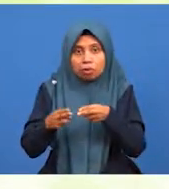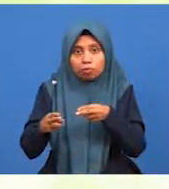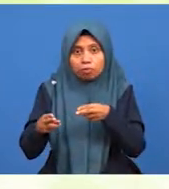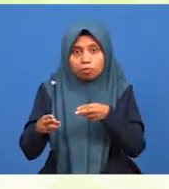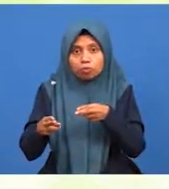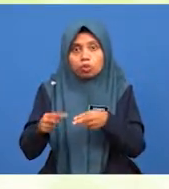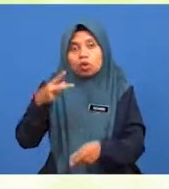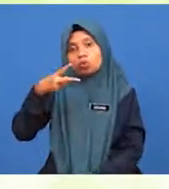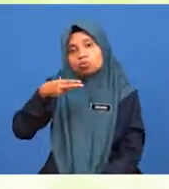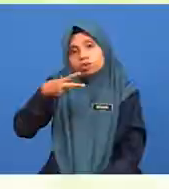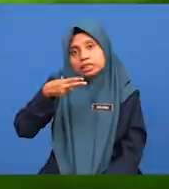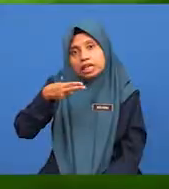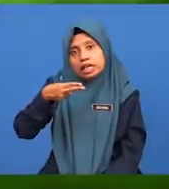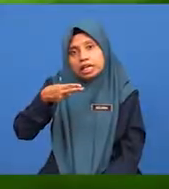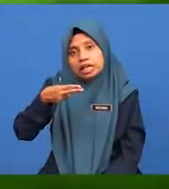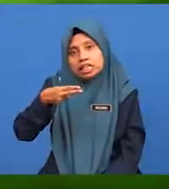dan pedang.